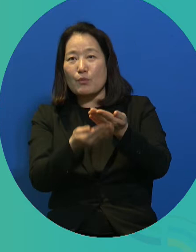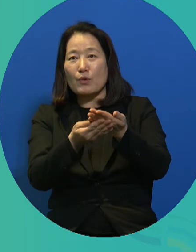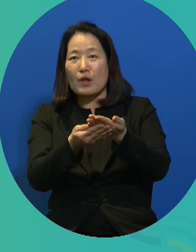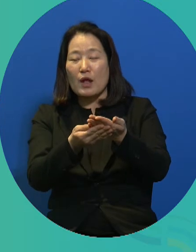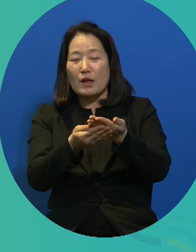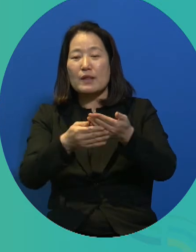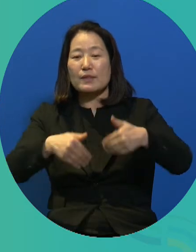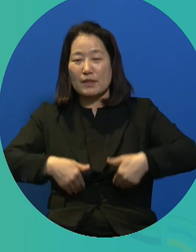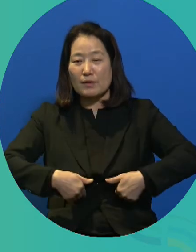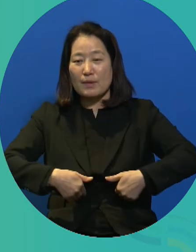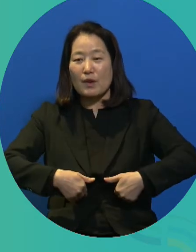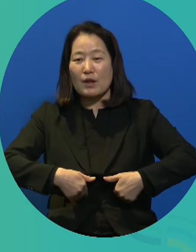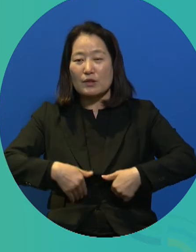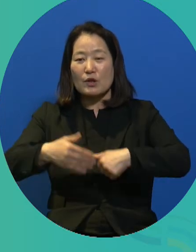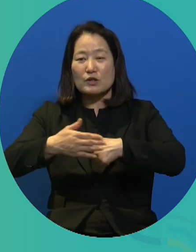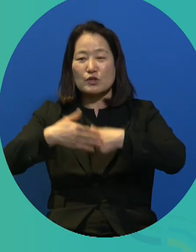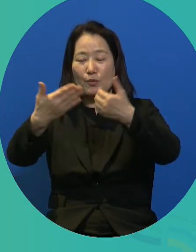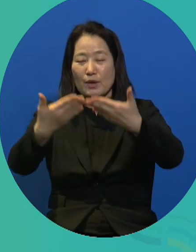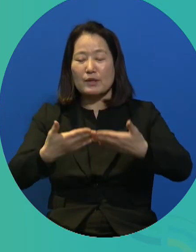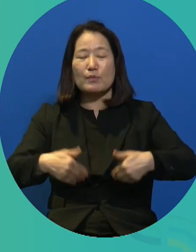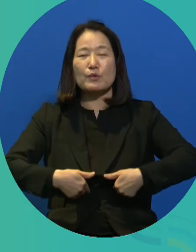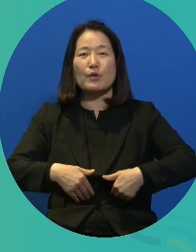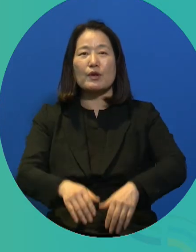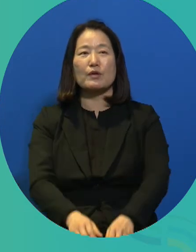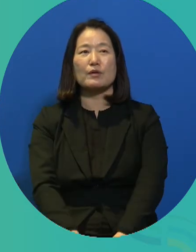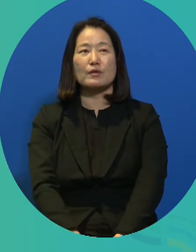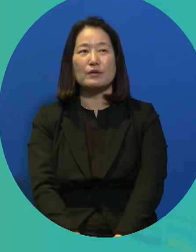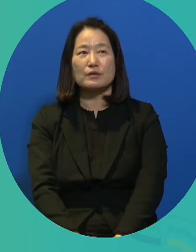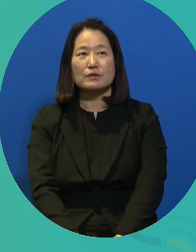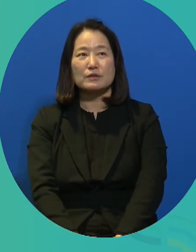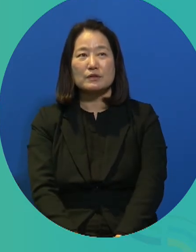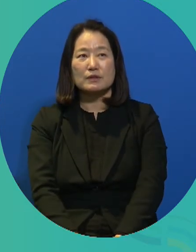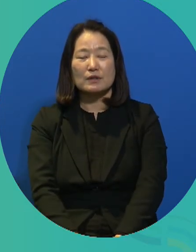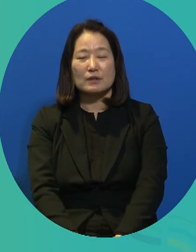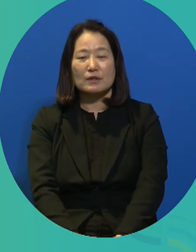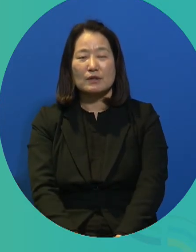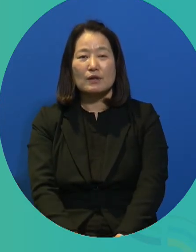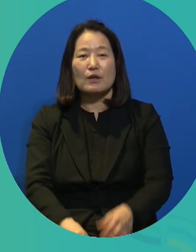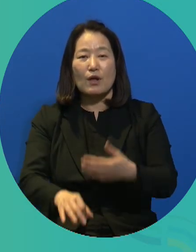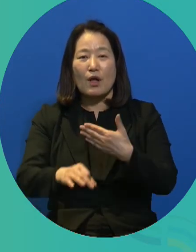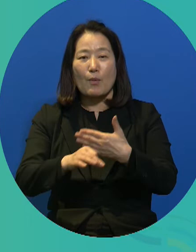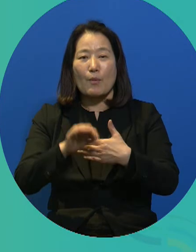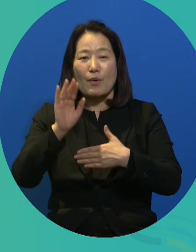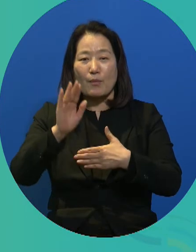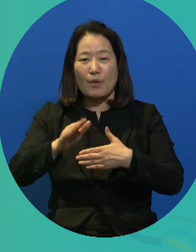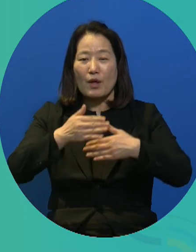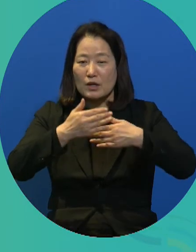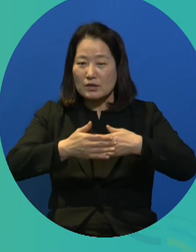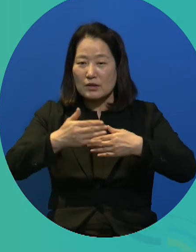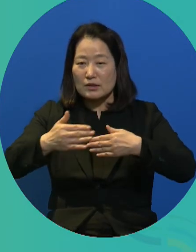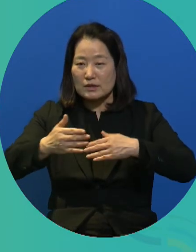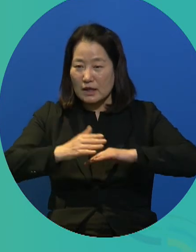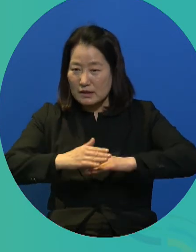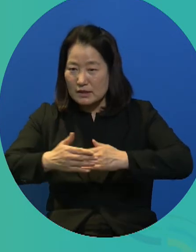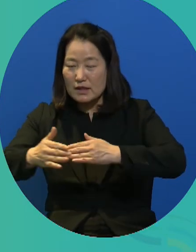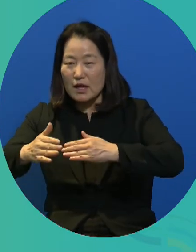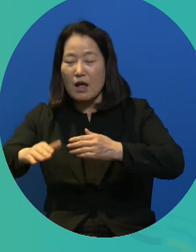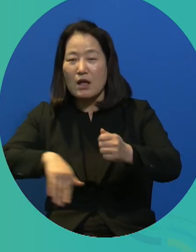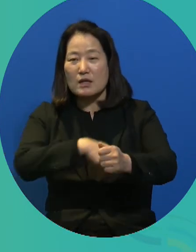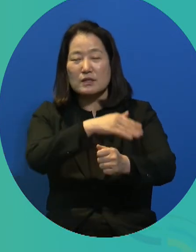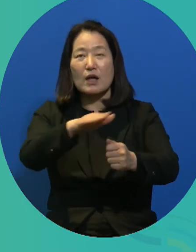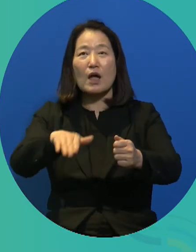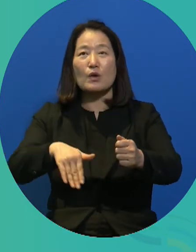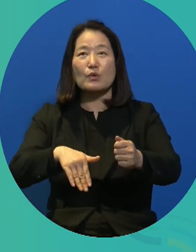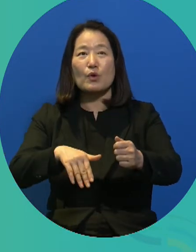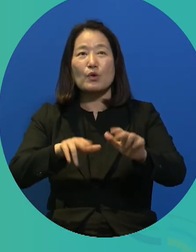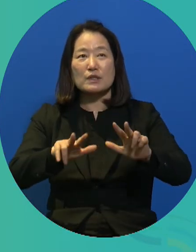상황입니다. 진정 사건이 진행이 된다고 해도 이 진행 상황을 그러면 제대로 이제 확인할 수 있느냐? 이거